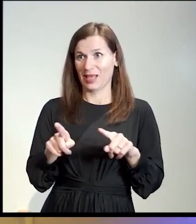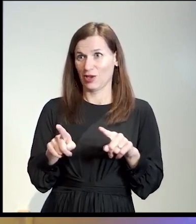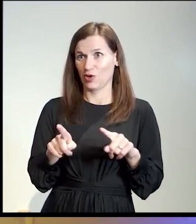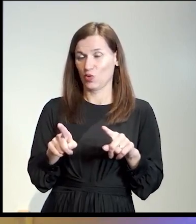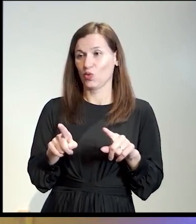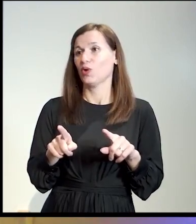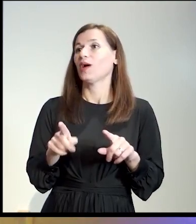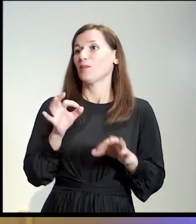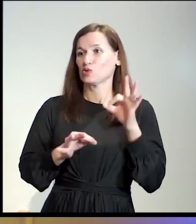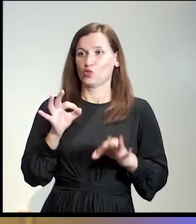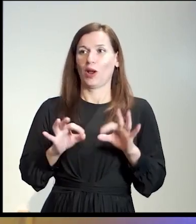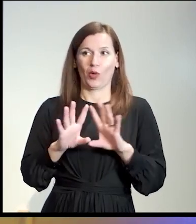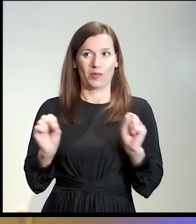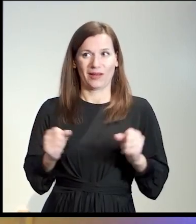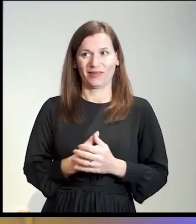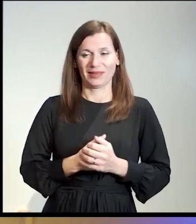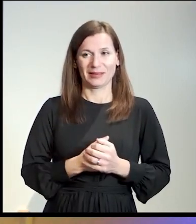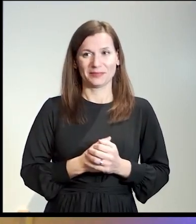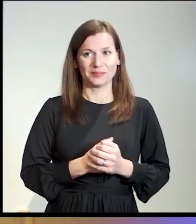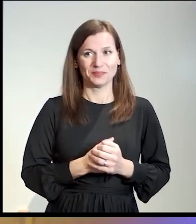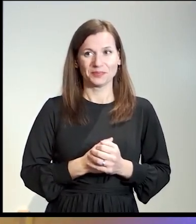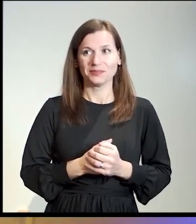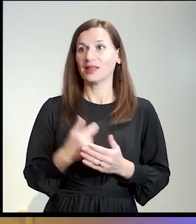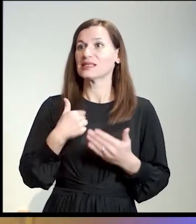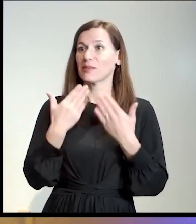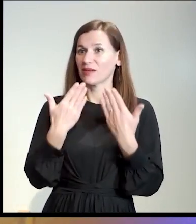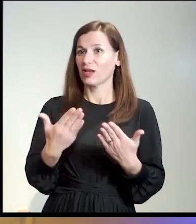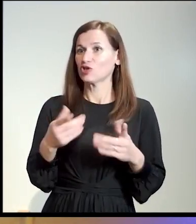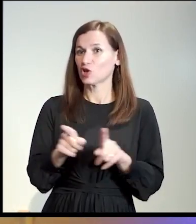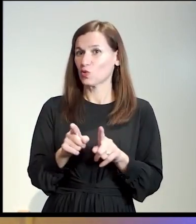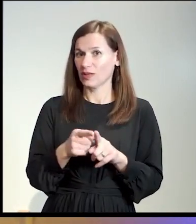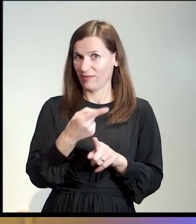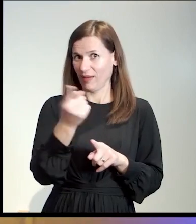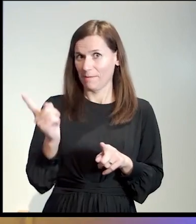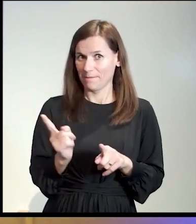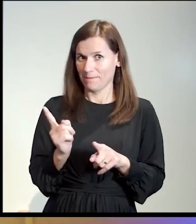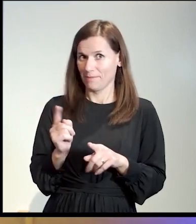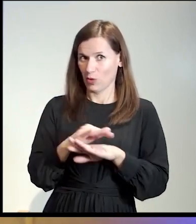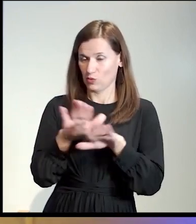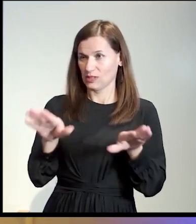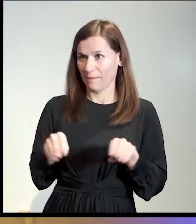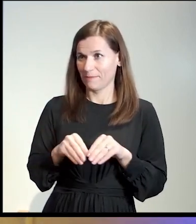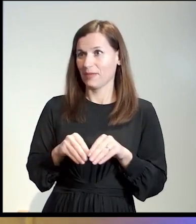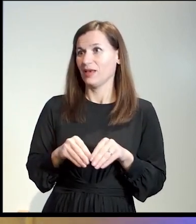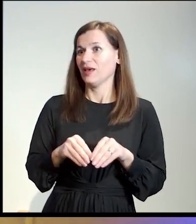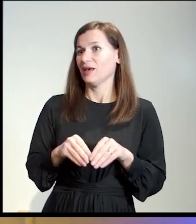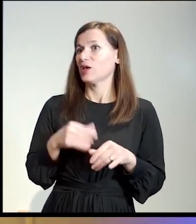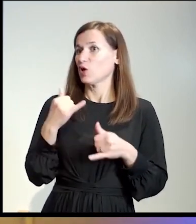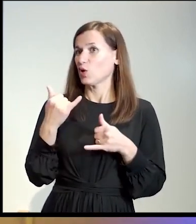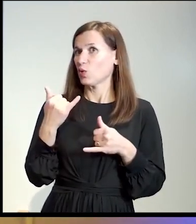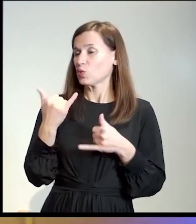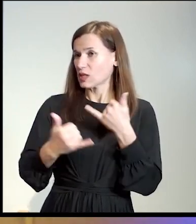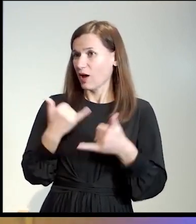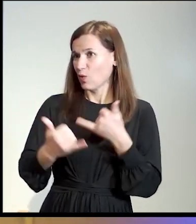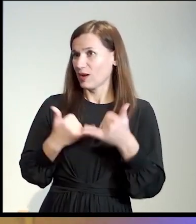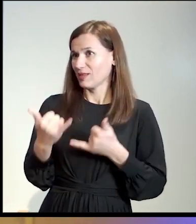skušamo opravljati. Seveda sem hvaležen tudi vam vsem, ki vsakoletni izbor spremljate po